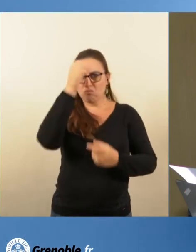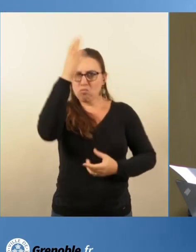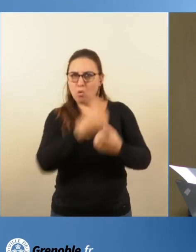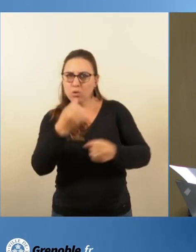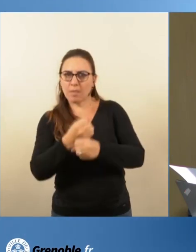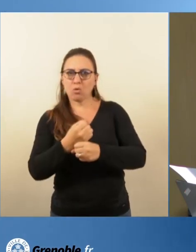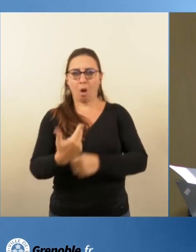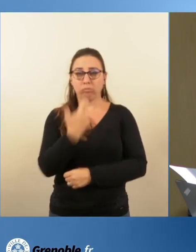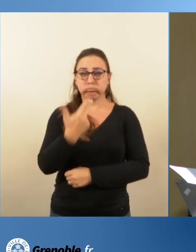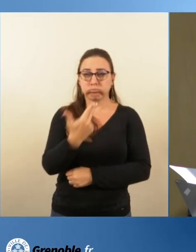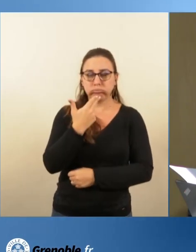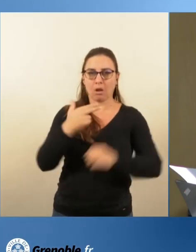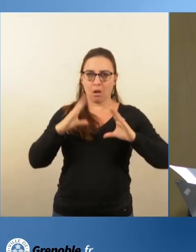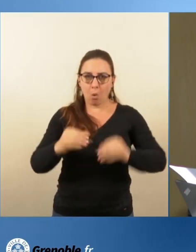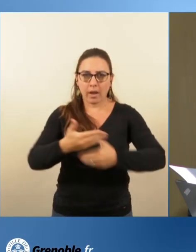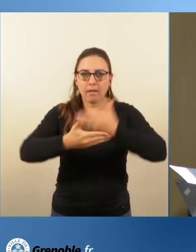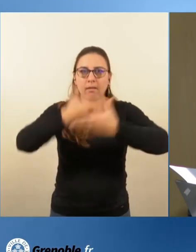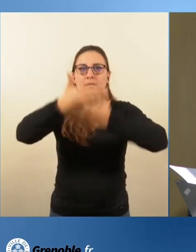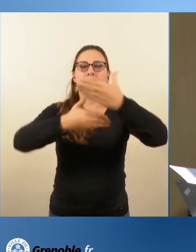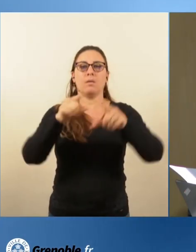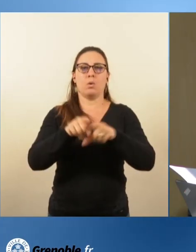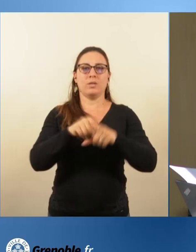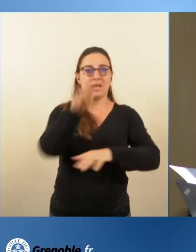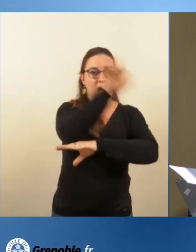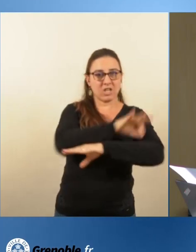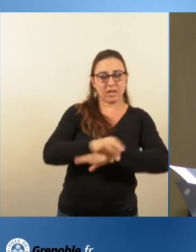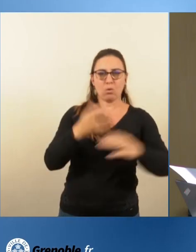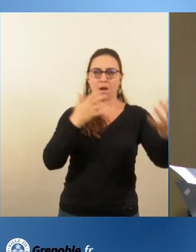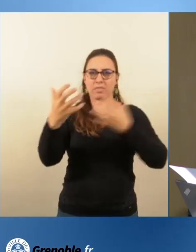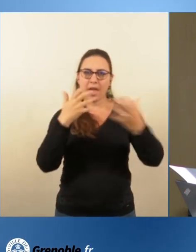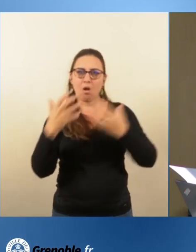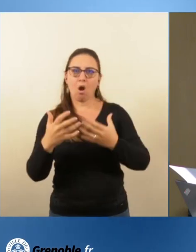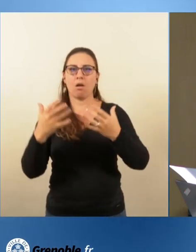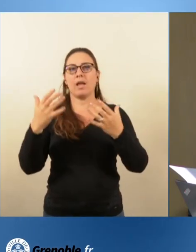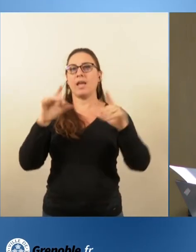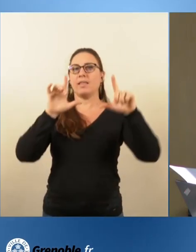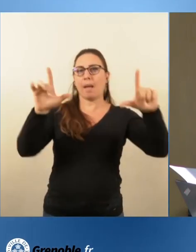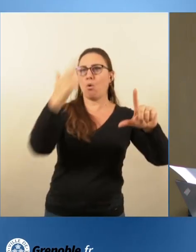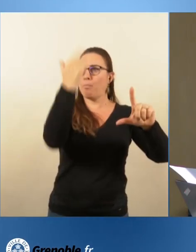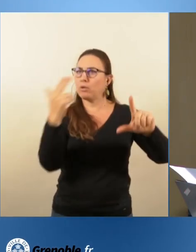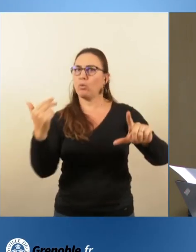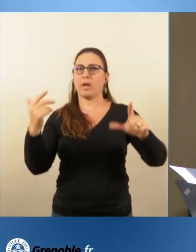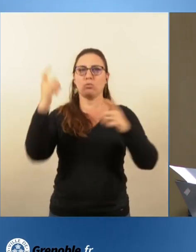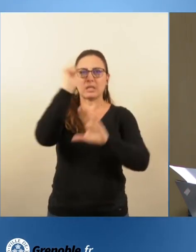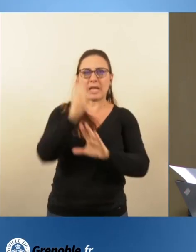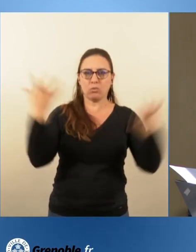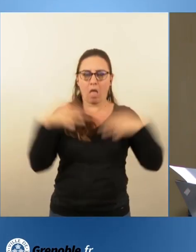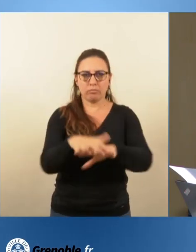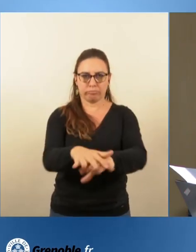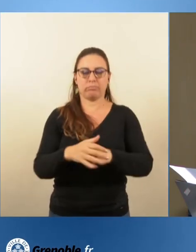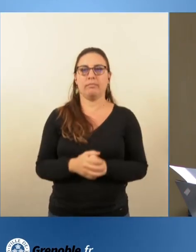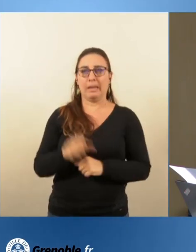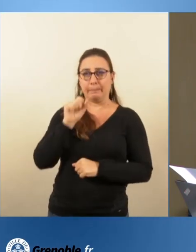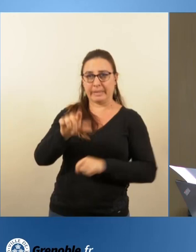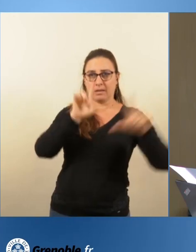de réalisation d'ensemble associant architecture décor et intégration d'oeuvre d'art concernant ces œuvres d'art